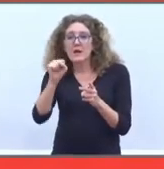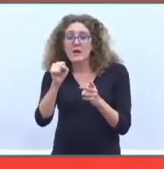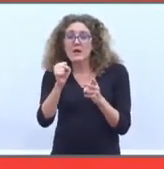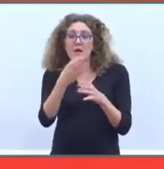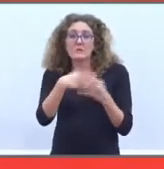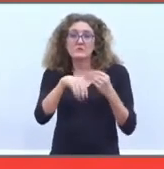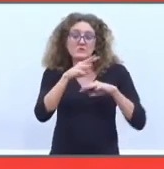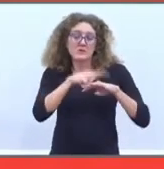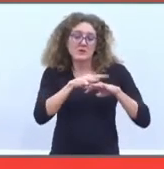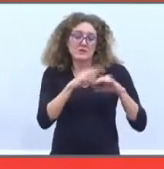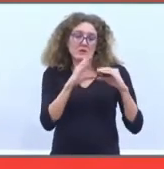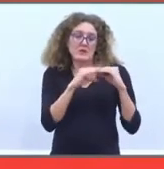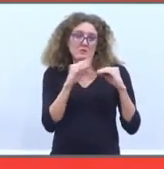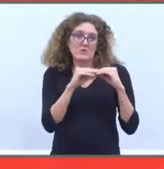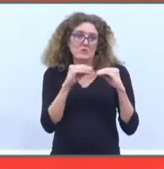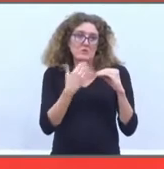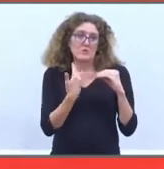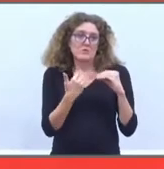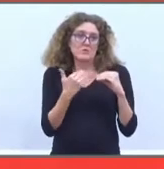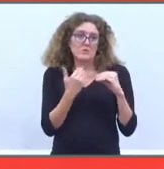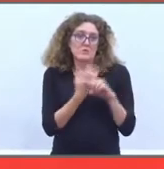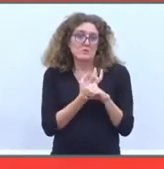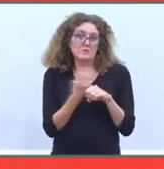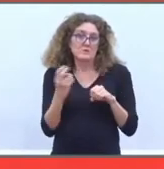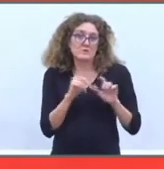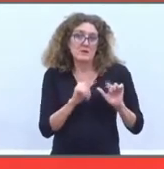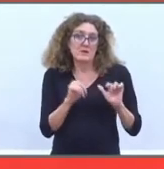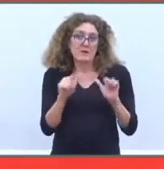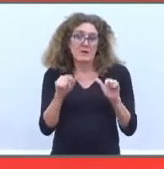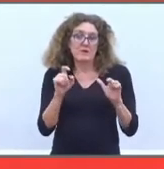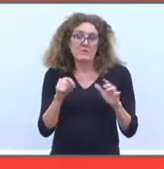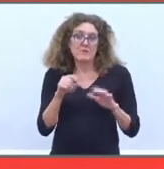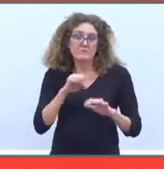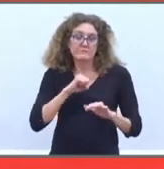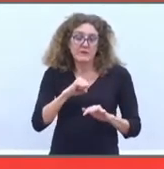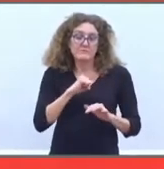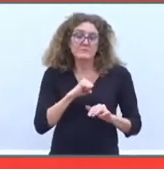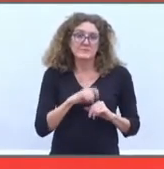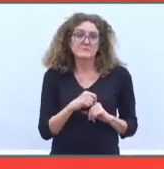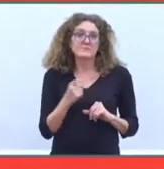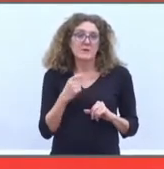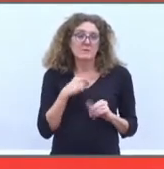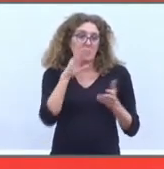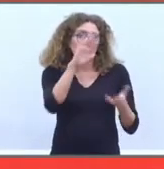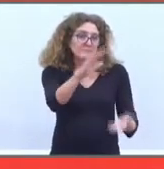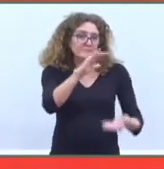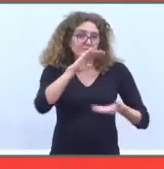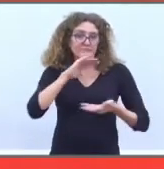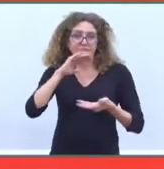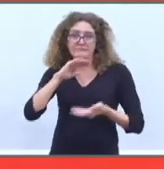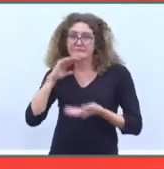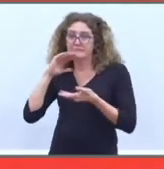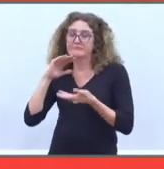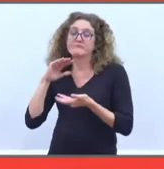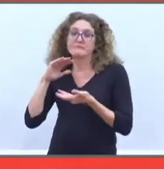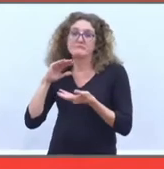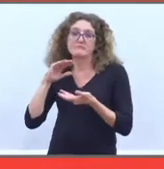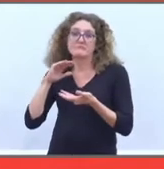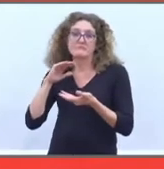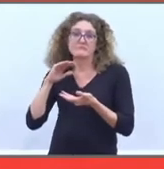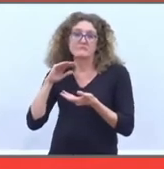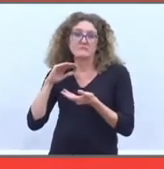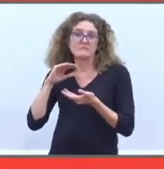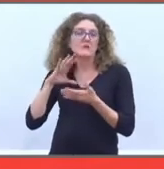enjeu. Et donc, il faut qu'on puisse aller plus vite. Et je me ferai l'écho de vos propos dans les rencontres mensuelles,